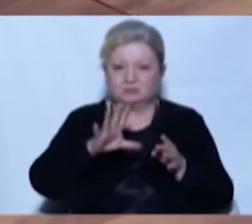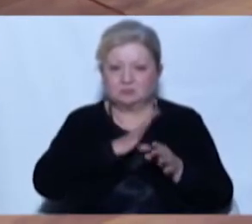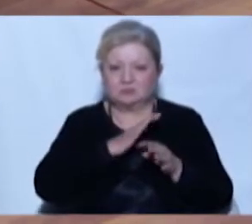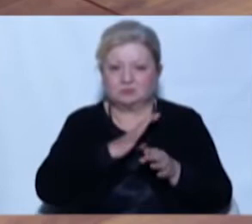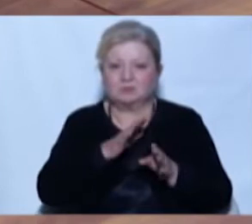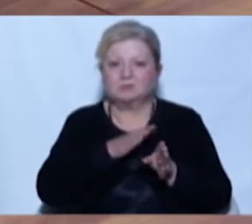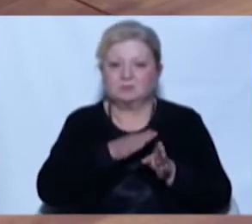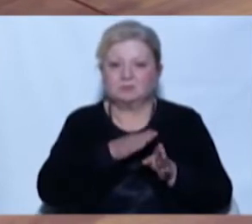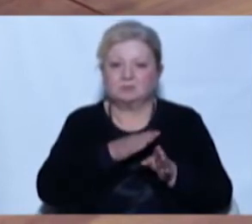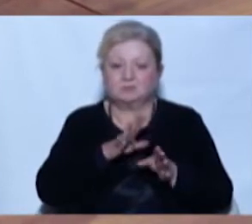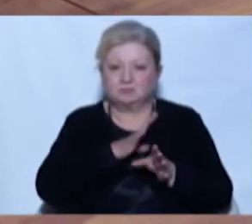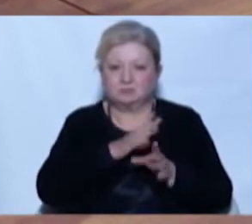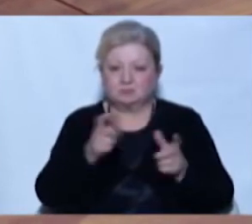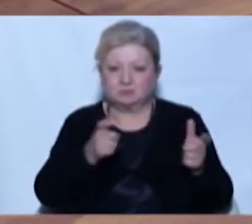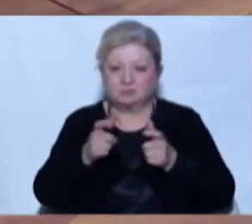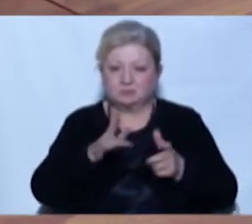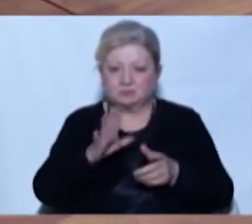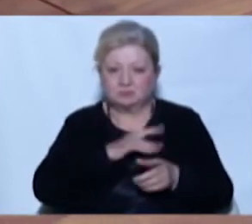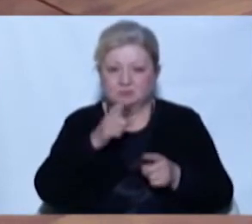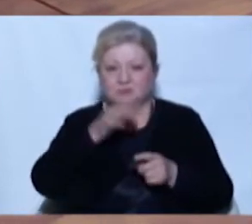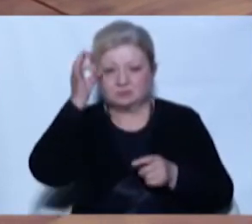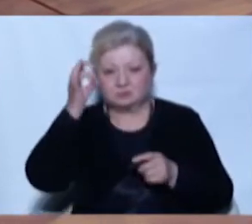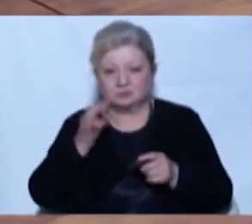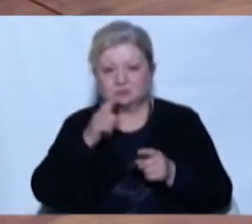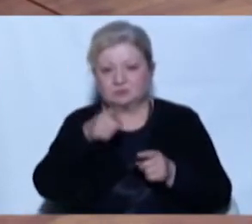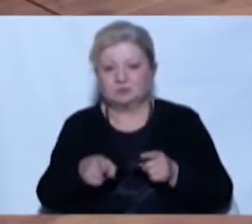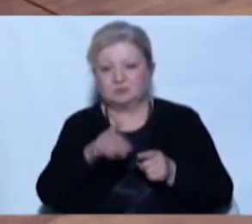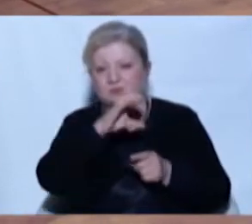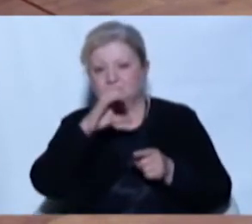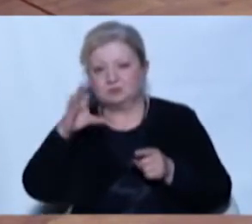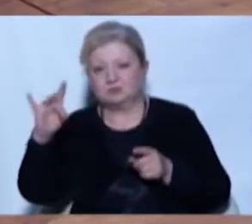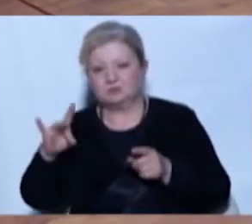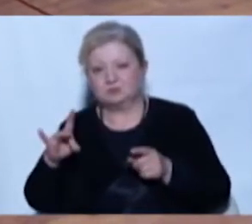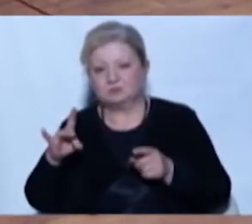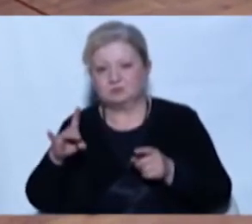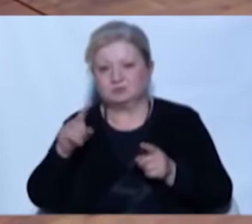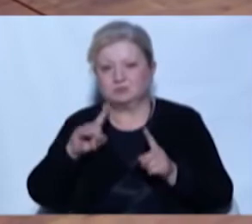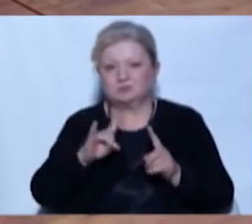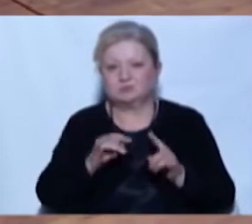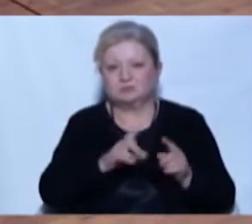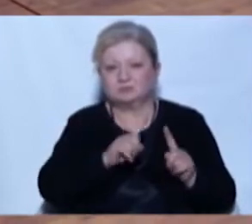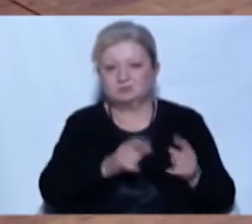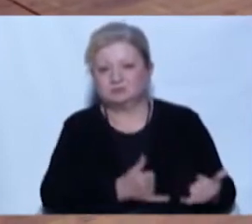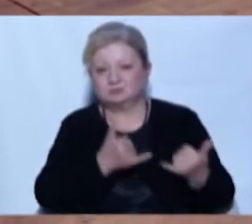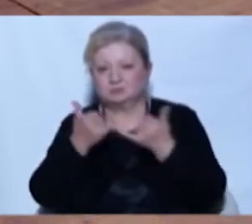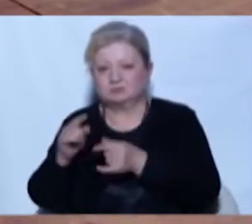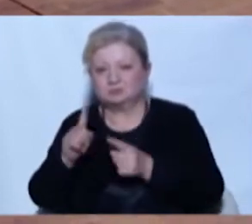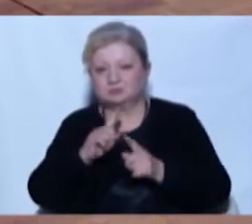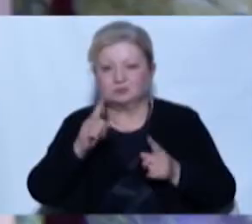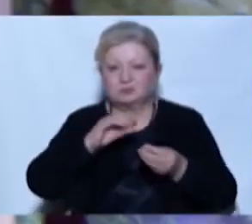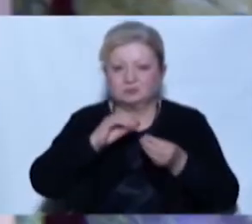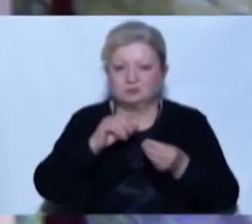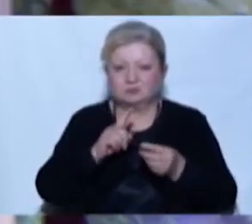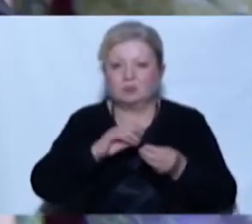გერმანიის გაერთიანებისათვის საბჭოთა კავშირისათვის გარკვეული საზღაურიც გადაეხადა. Პრობლემა